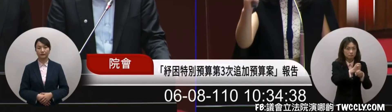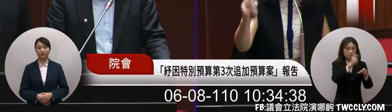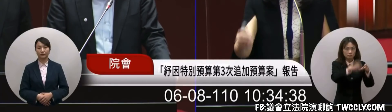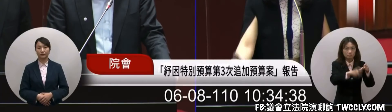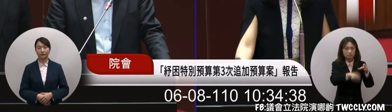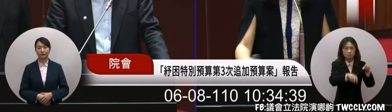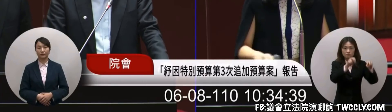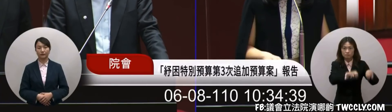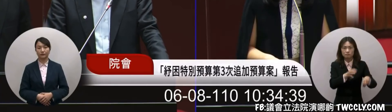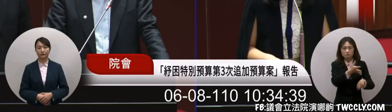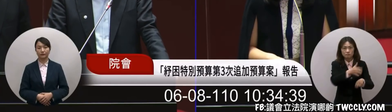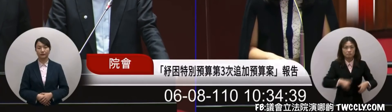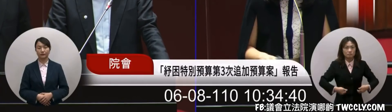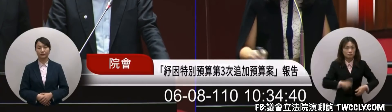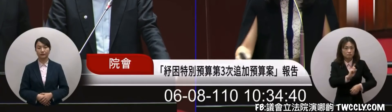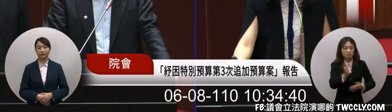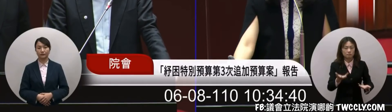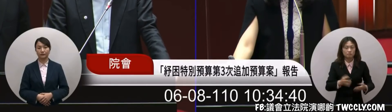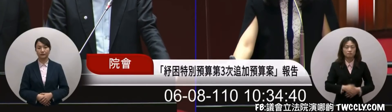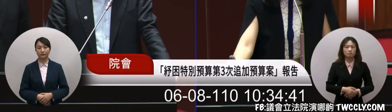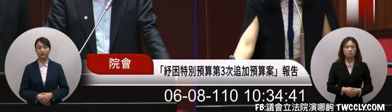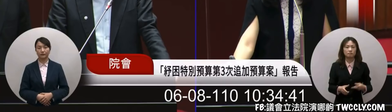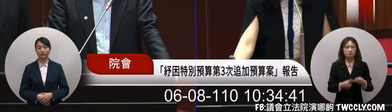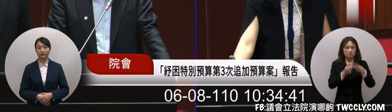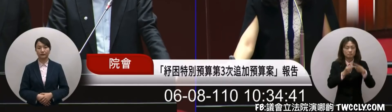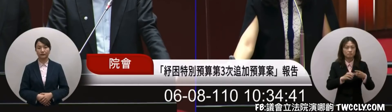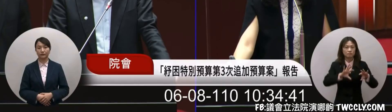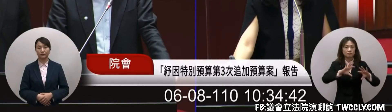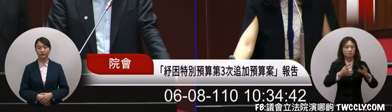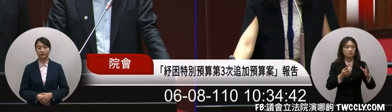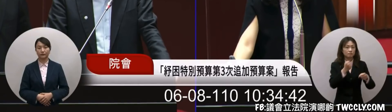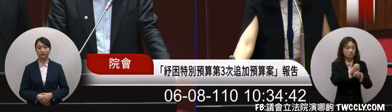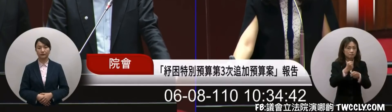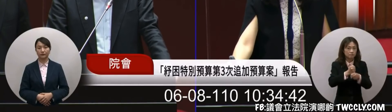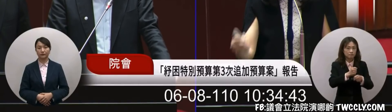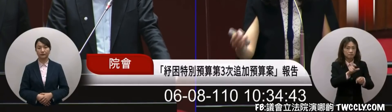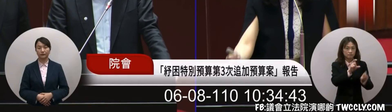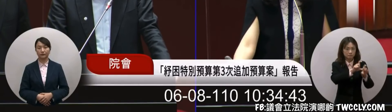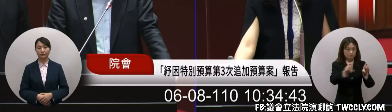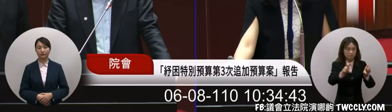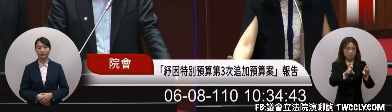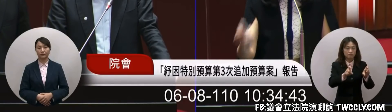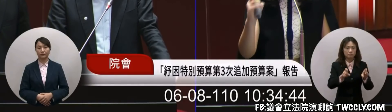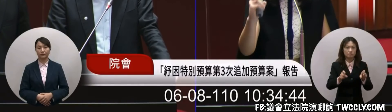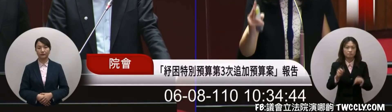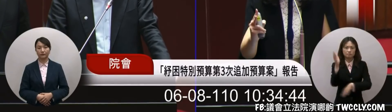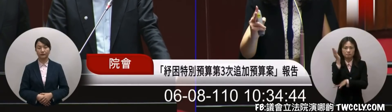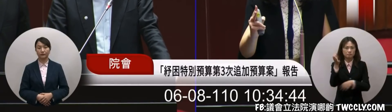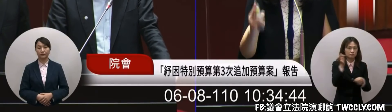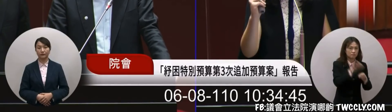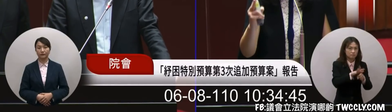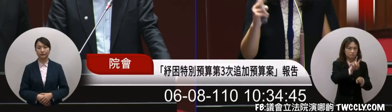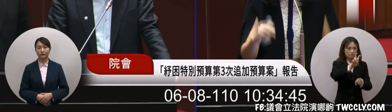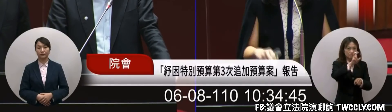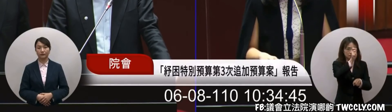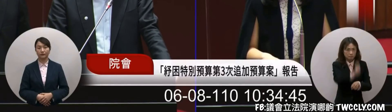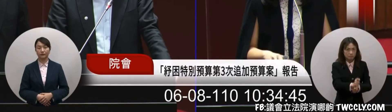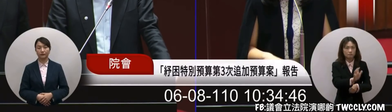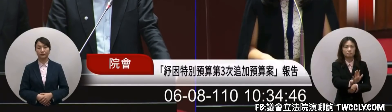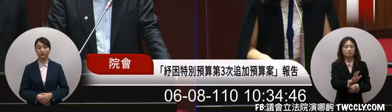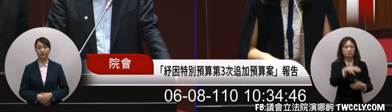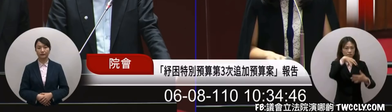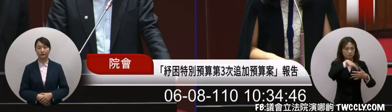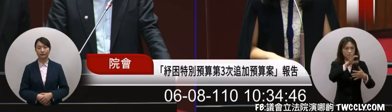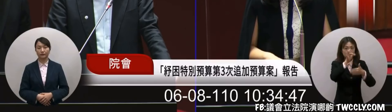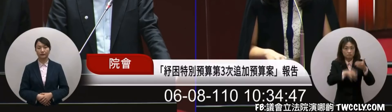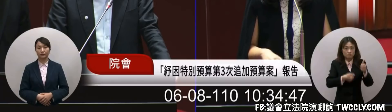么。第二个，我们今天看到国产疫苗研发有受到我们卫福部疾管署的补助，食药署补助20亿，这20亿里面有个条